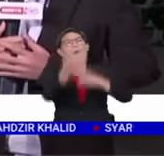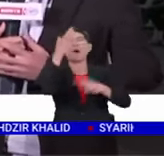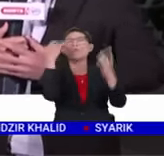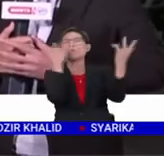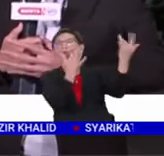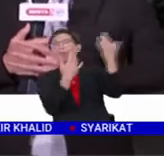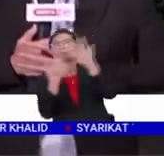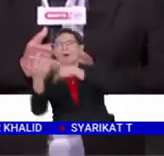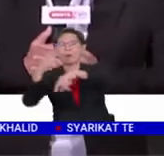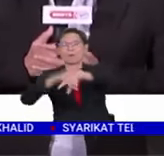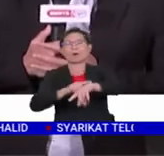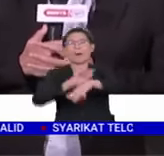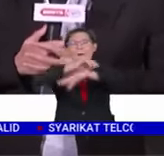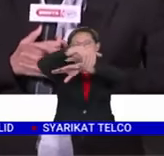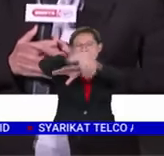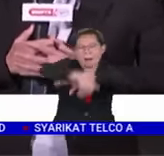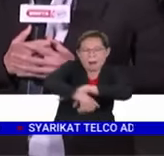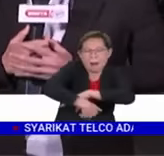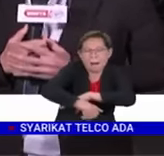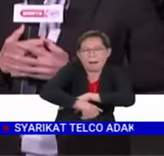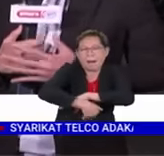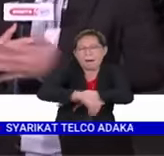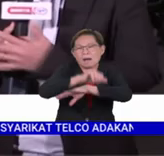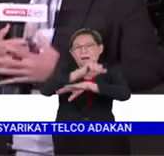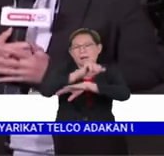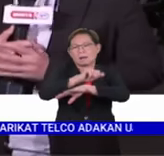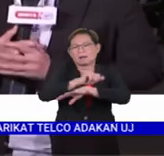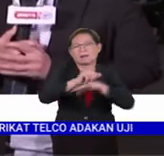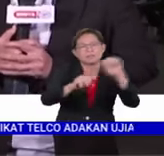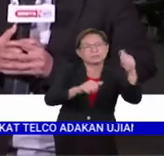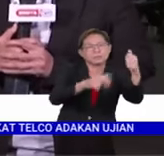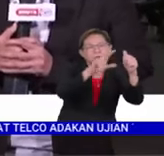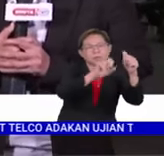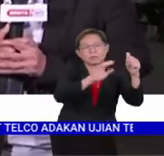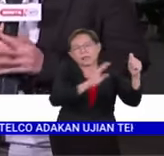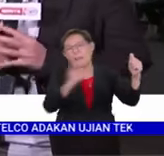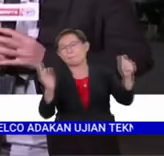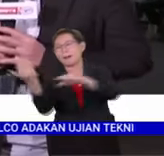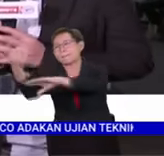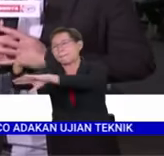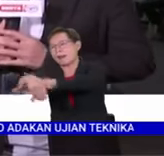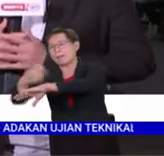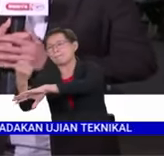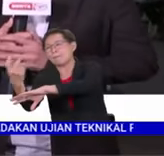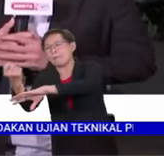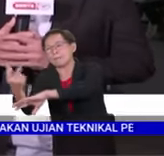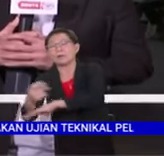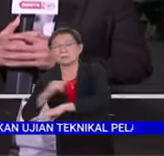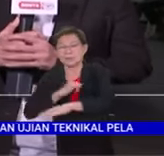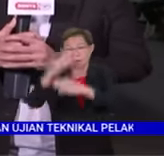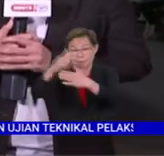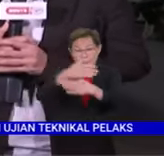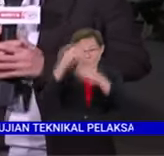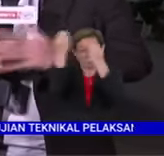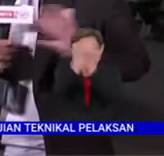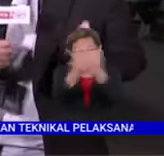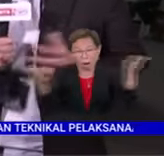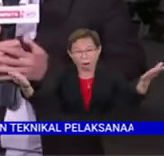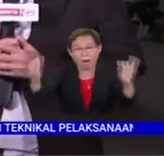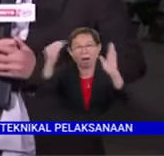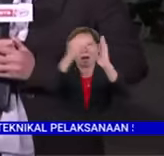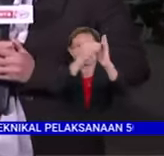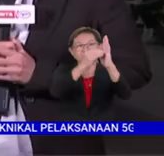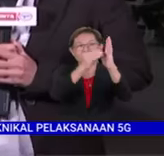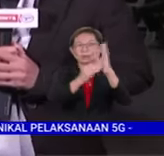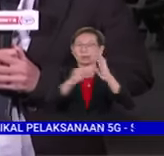yang dijangkakan pada pukul lewat malam nanti 10.30 sehingga ke lewat tengah malam nanti. Dan saya juga ingin berkongsi mengenai